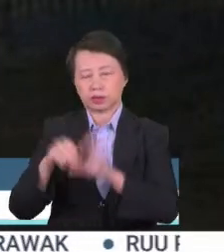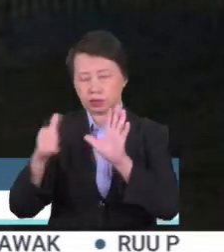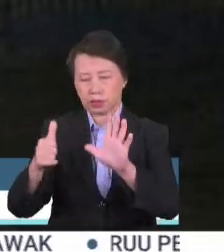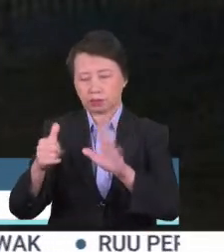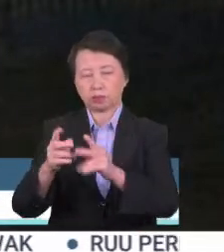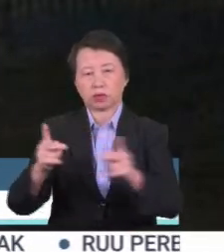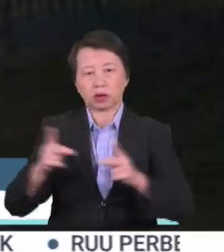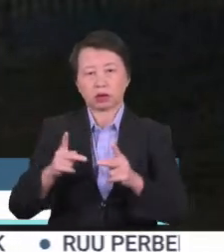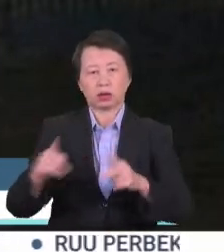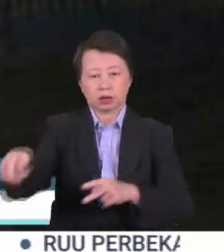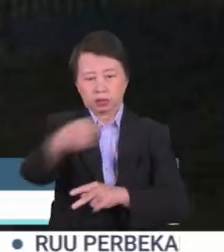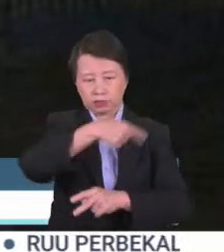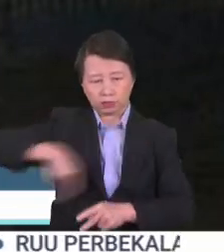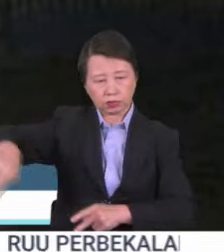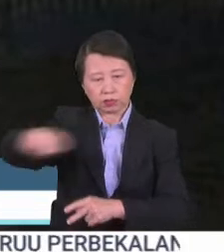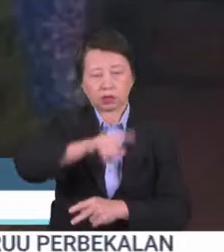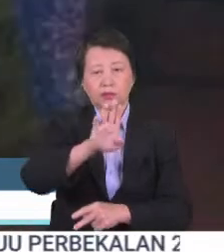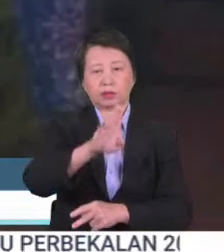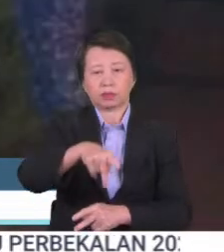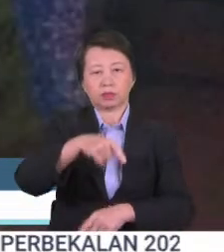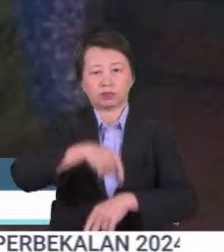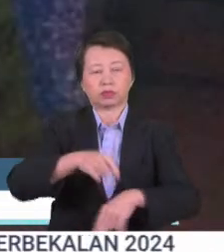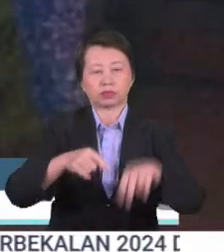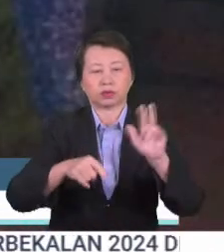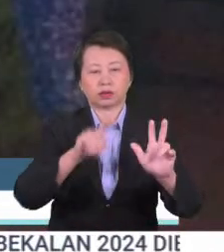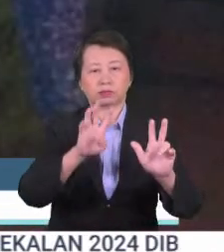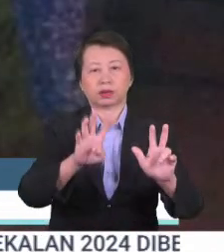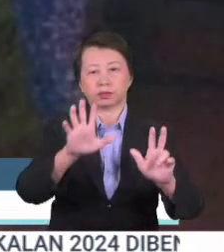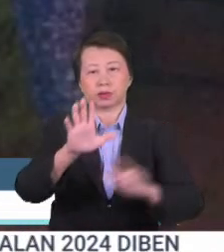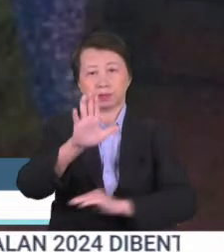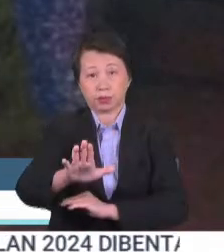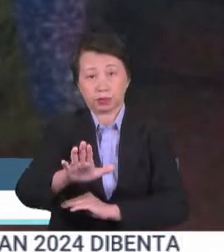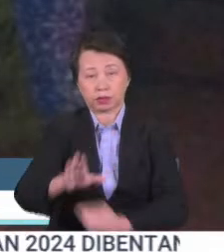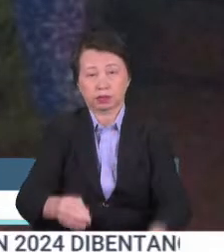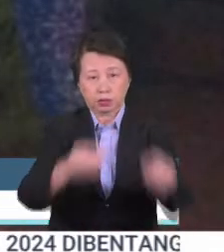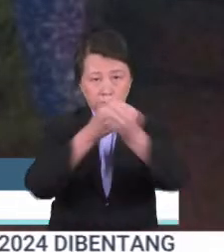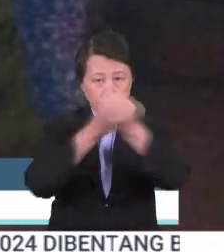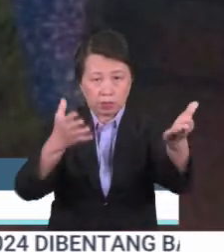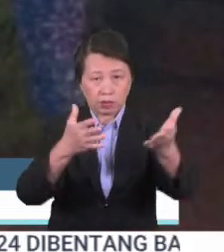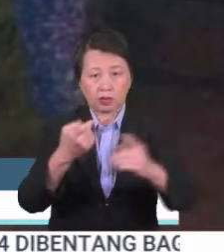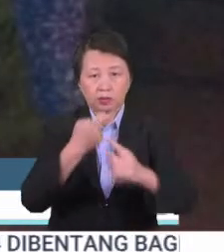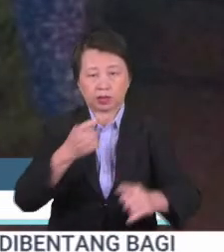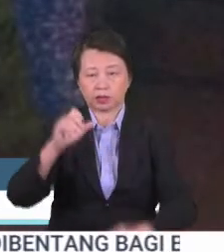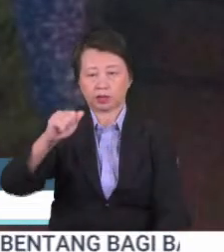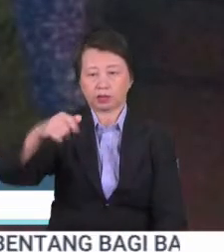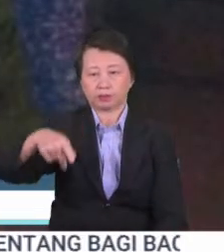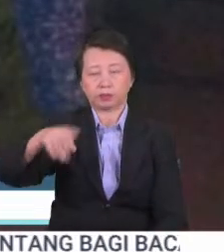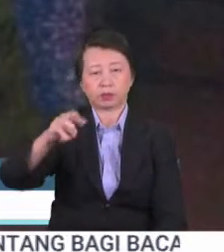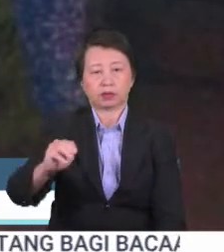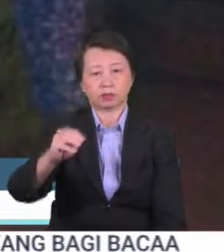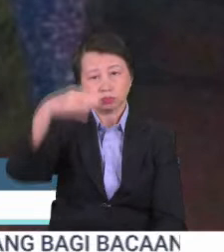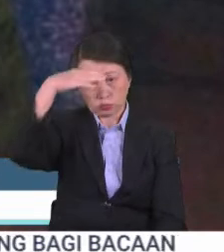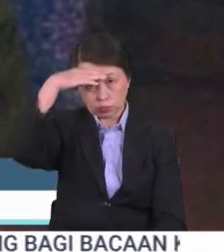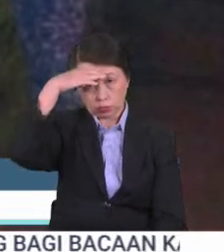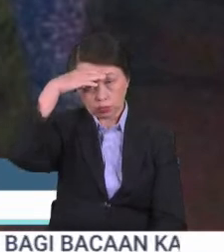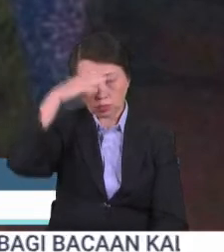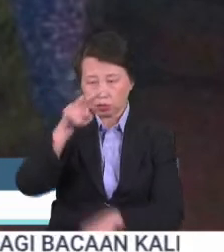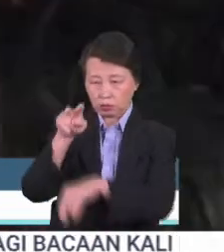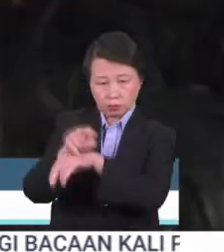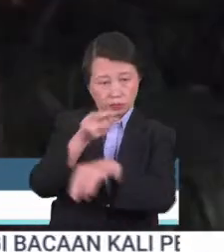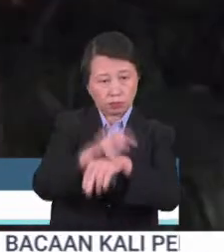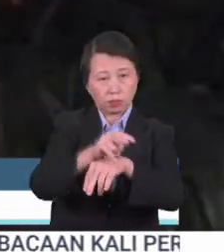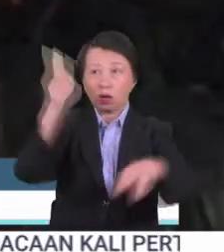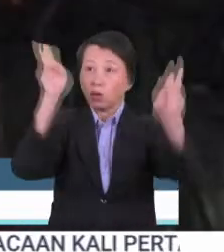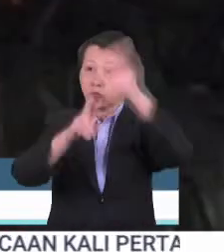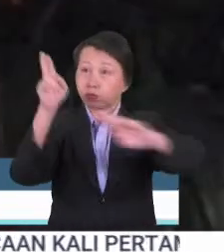kawasan di sekitar Batu Pahat pada pukul 345 petang menurut maklumat daripada angkatan pertahanan awam APM Johor pemantauan